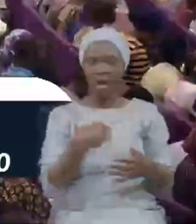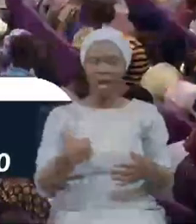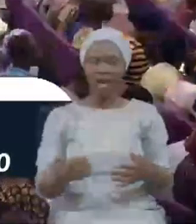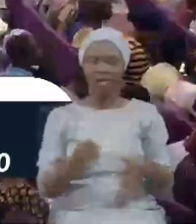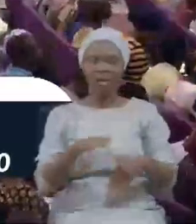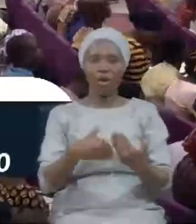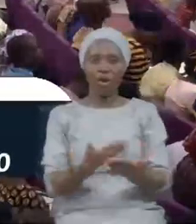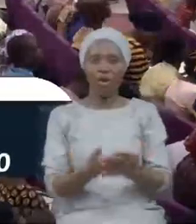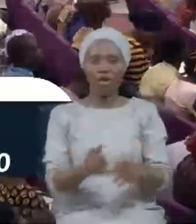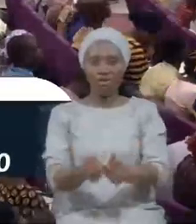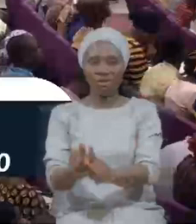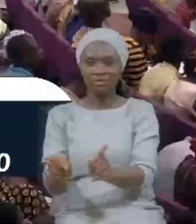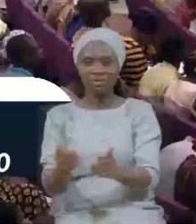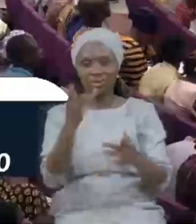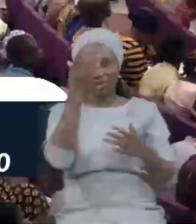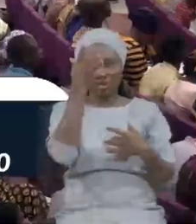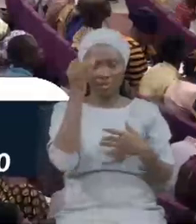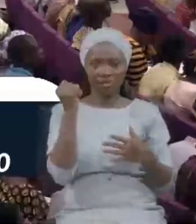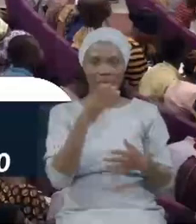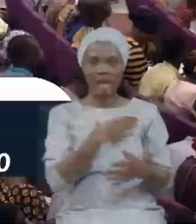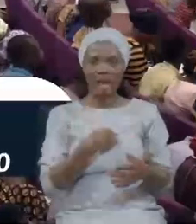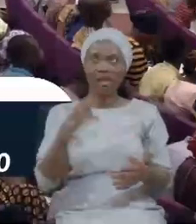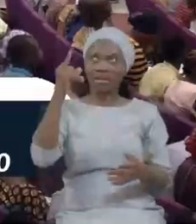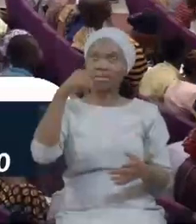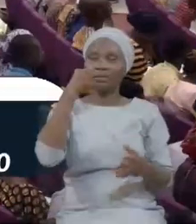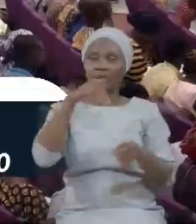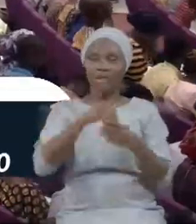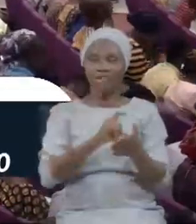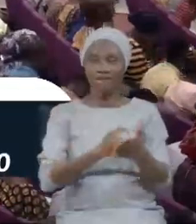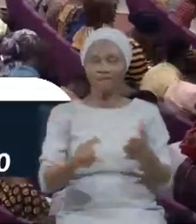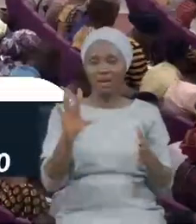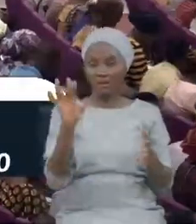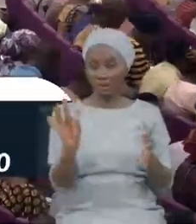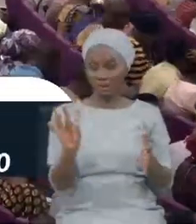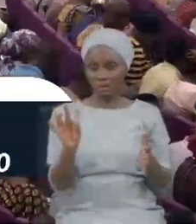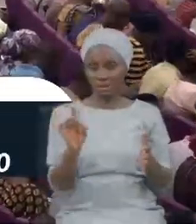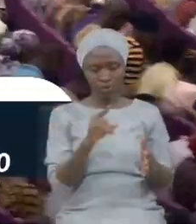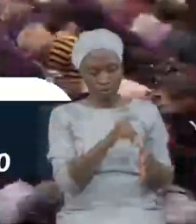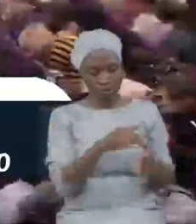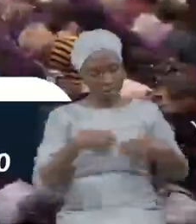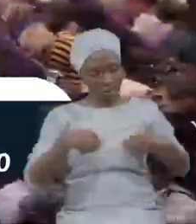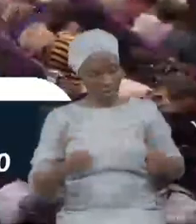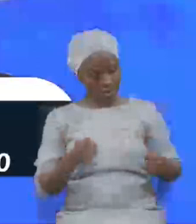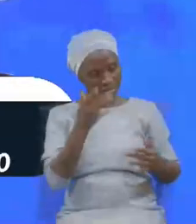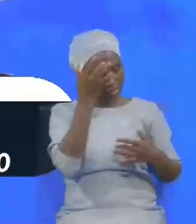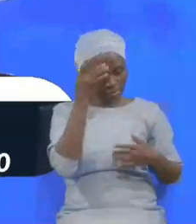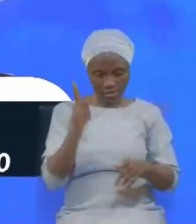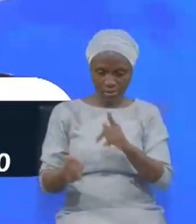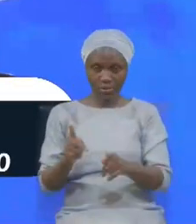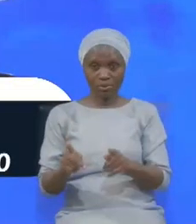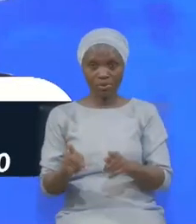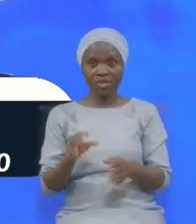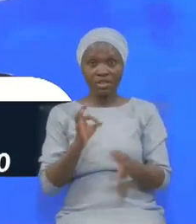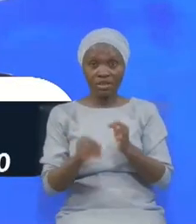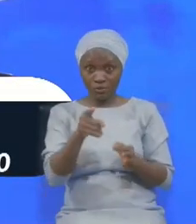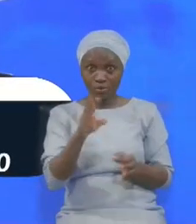toute infirmité. Le verset 8 dit, guérissez les malades. Si vous êtes là ce